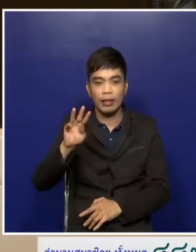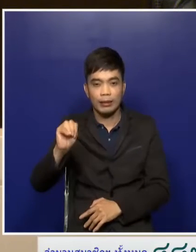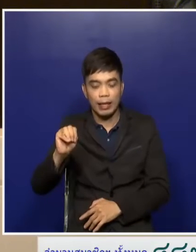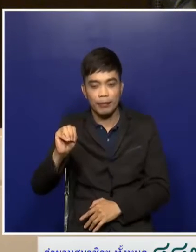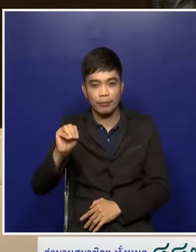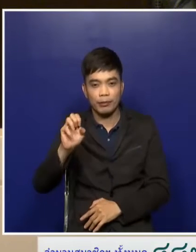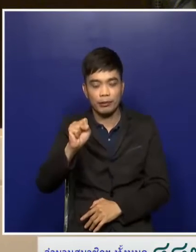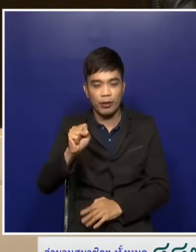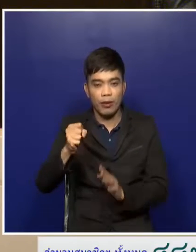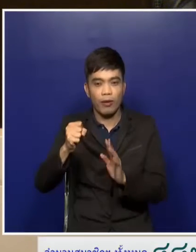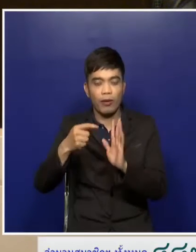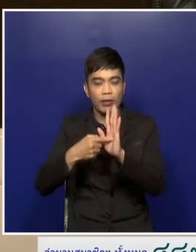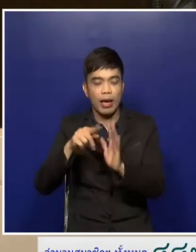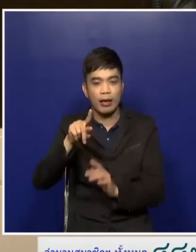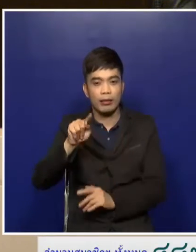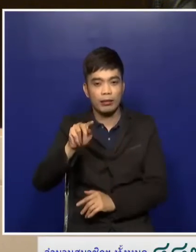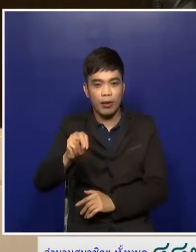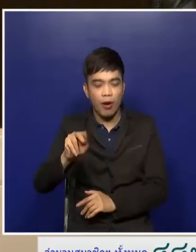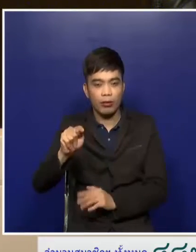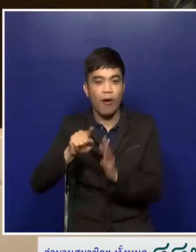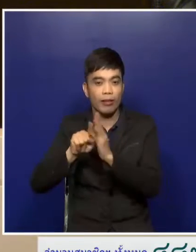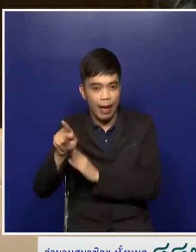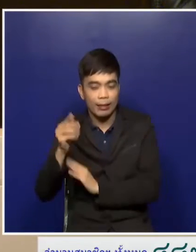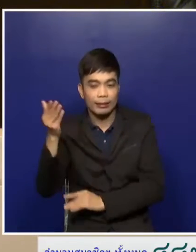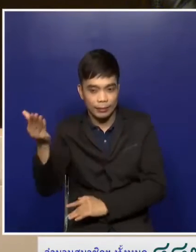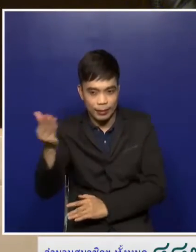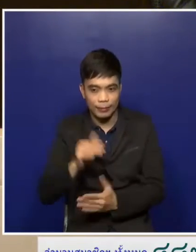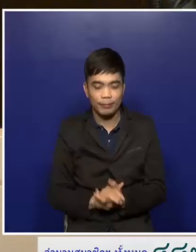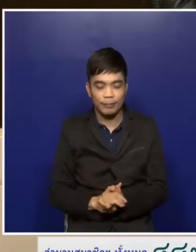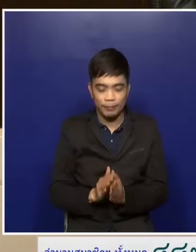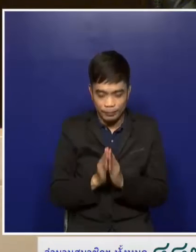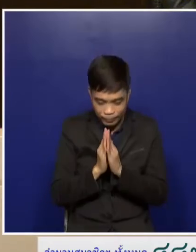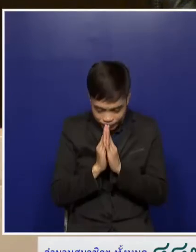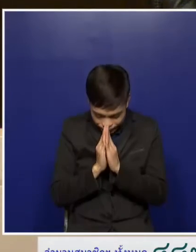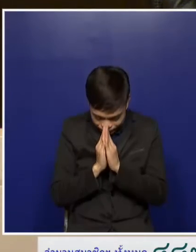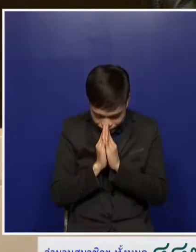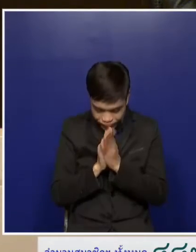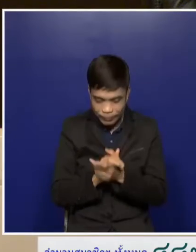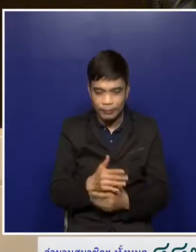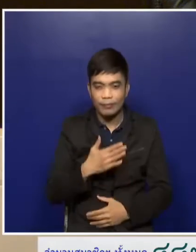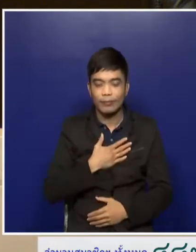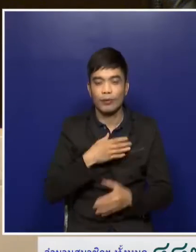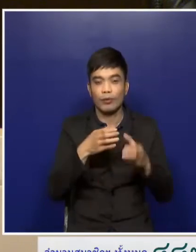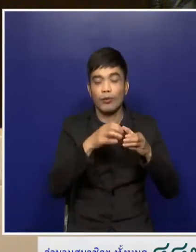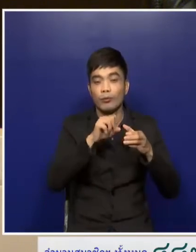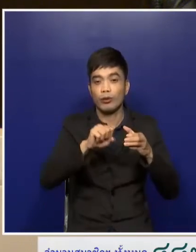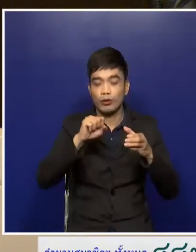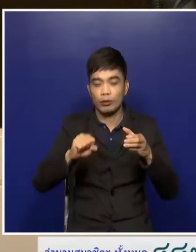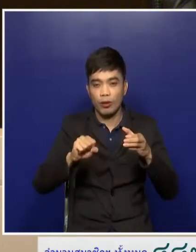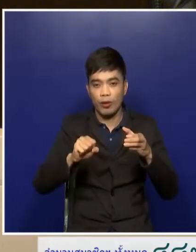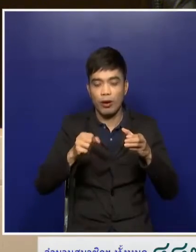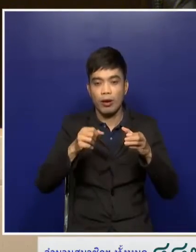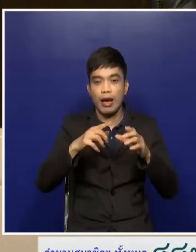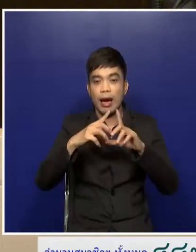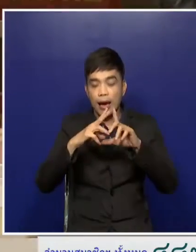นะครับ9เรียนท่านประธานสภาผู้แทนราษฎรที่เคารพผมนายเกษมตัดมีทิปสมาชิกสภาผู้แทนราษฎรแบบบัญชีรายชื่อ